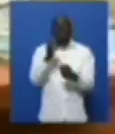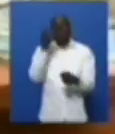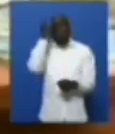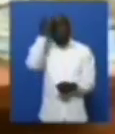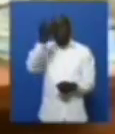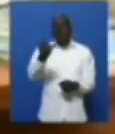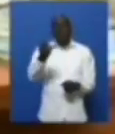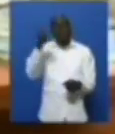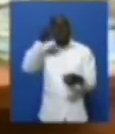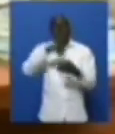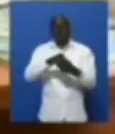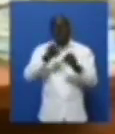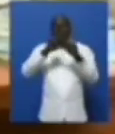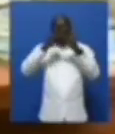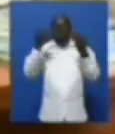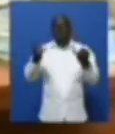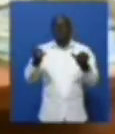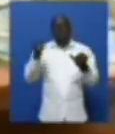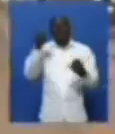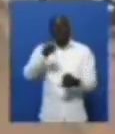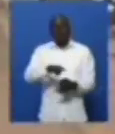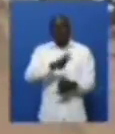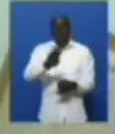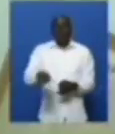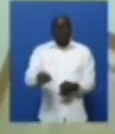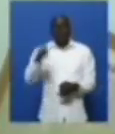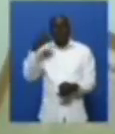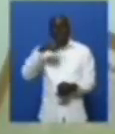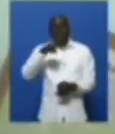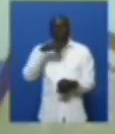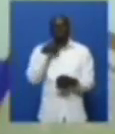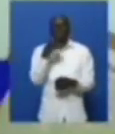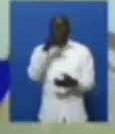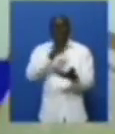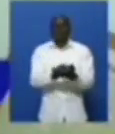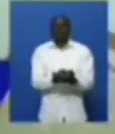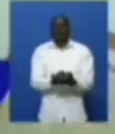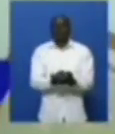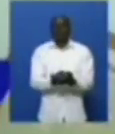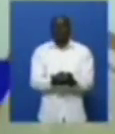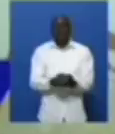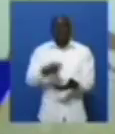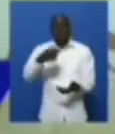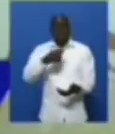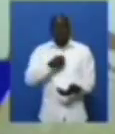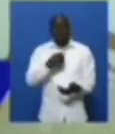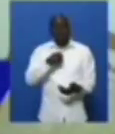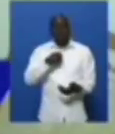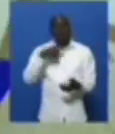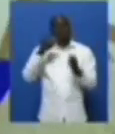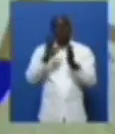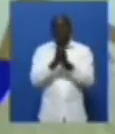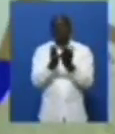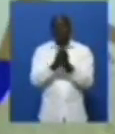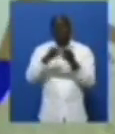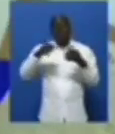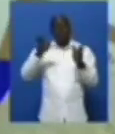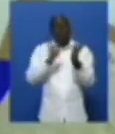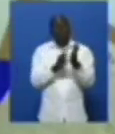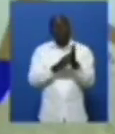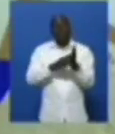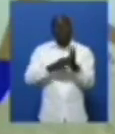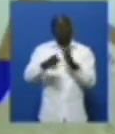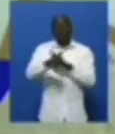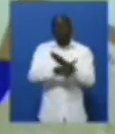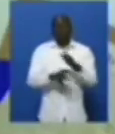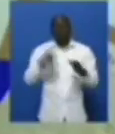Moukani, journaliste au quotidien Bobolais, l'Express du Faso. J'ai eu l'occasion de consulter son cahier d'école primaire. En son temps,